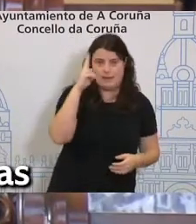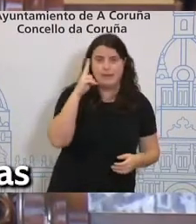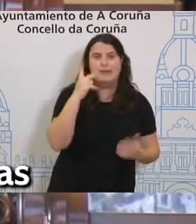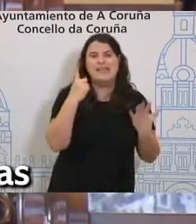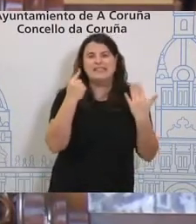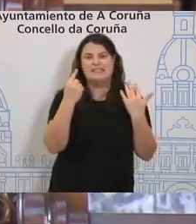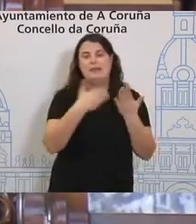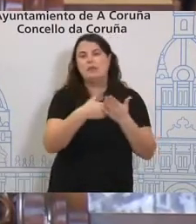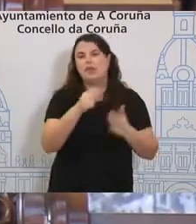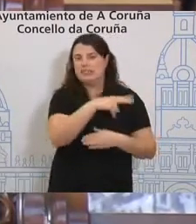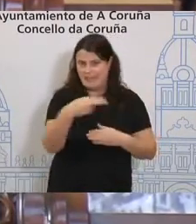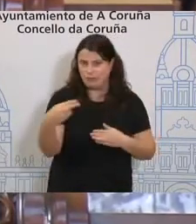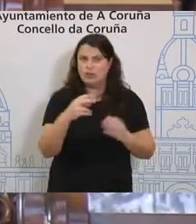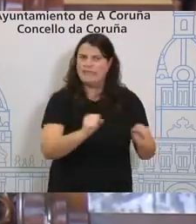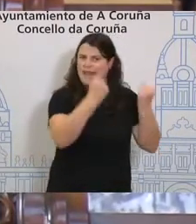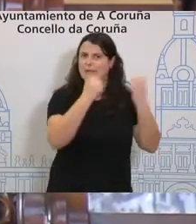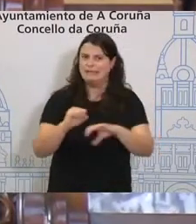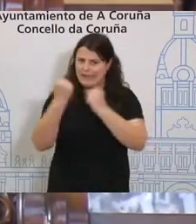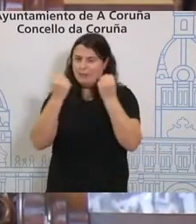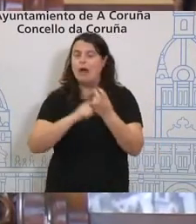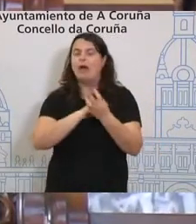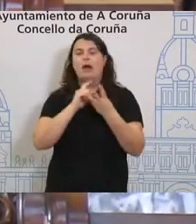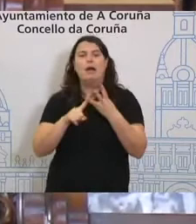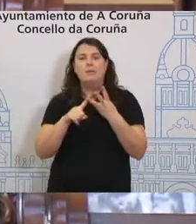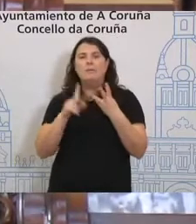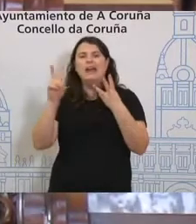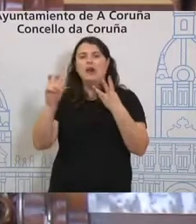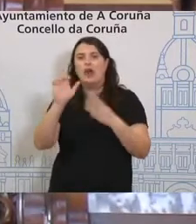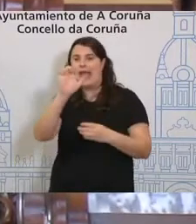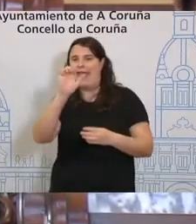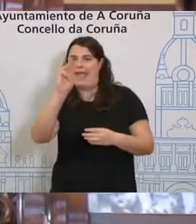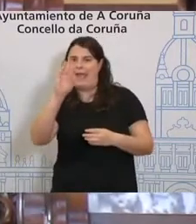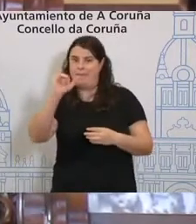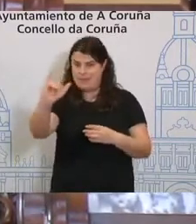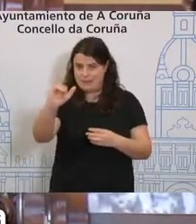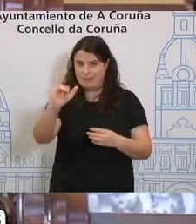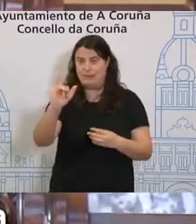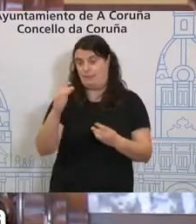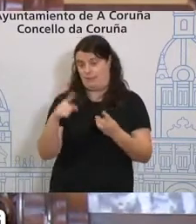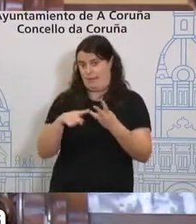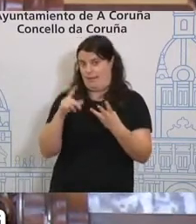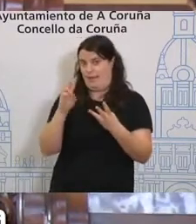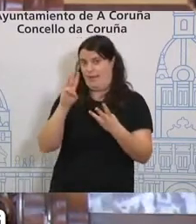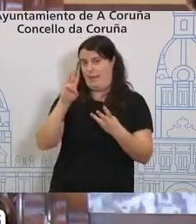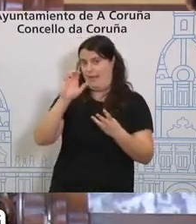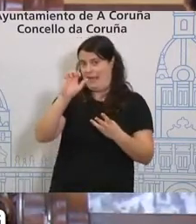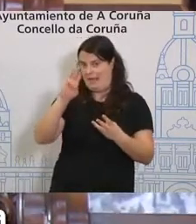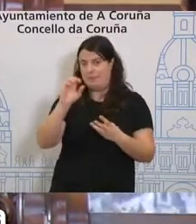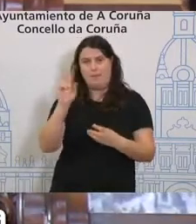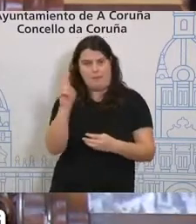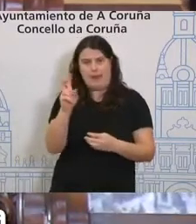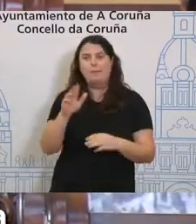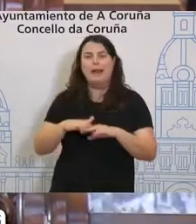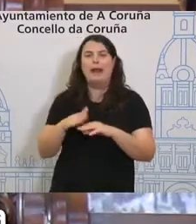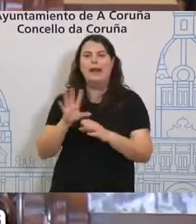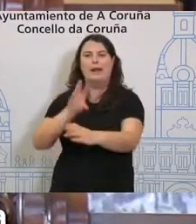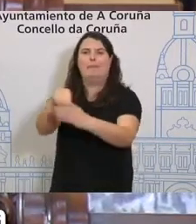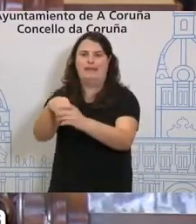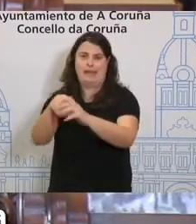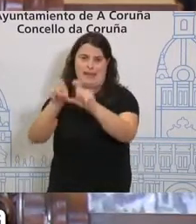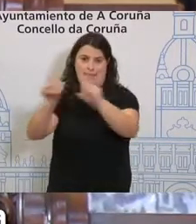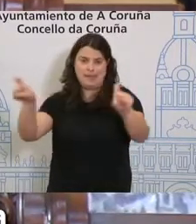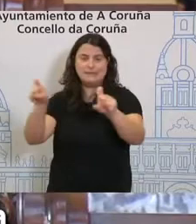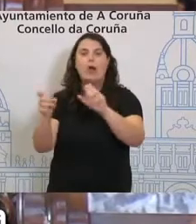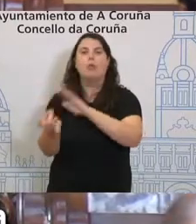de 6.000 millóns de euros, pero non hai cartos para que a SEPI, que debería servir para isto, intervenha unha factoría que